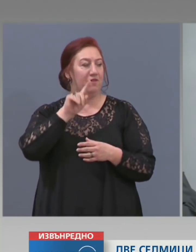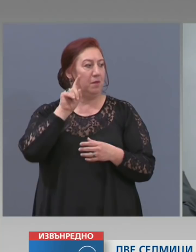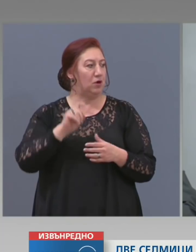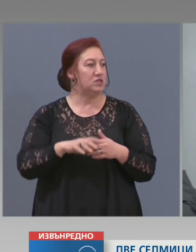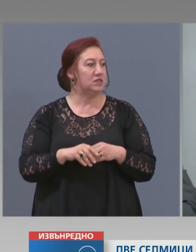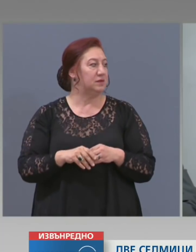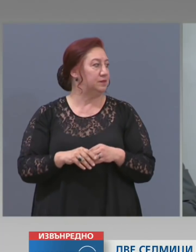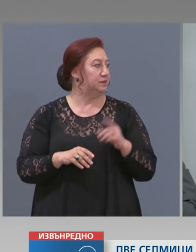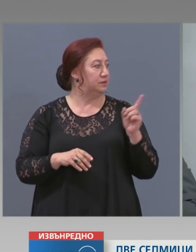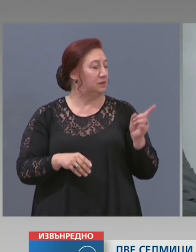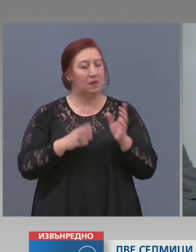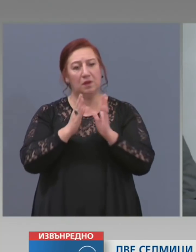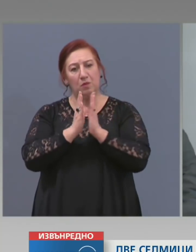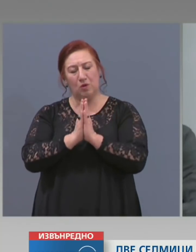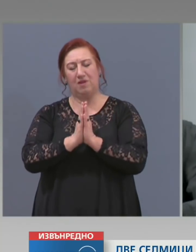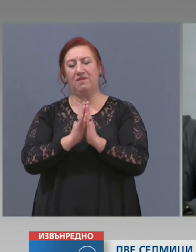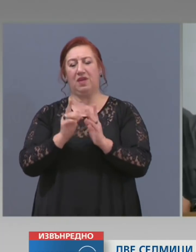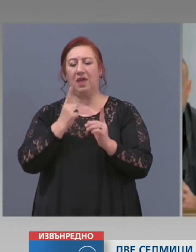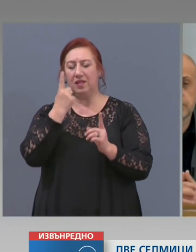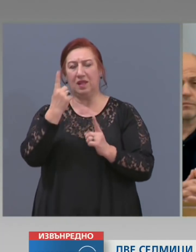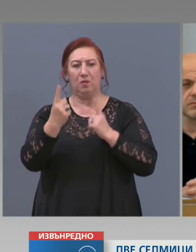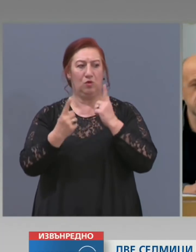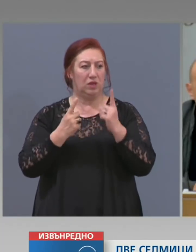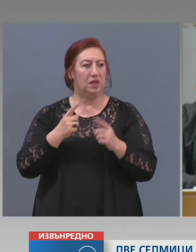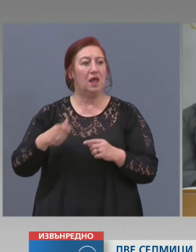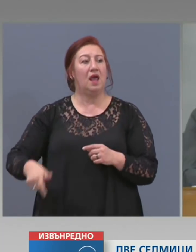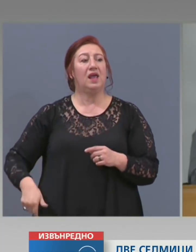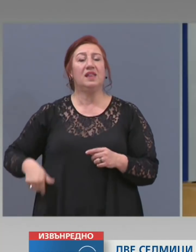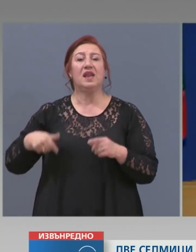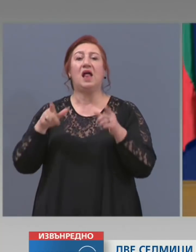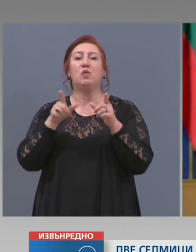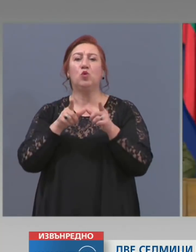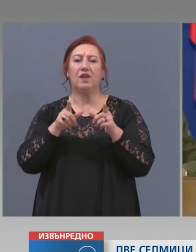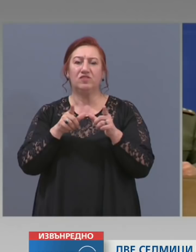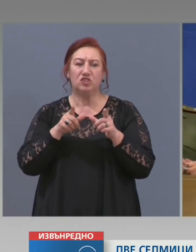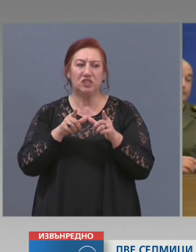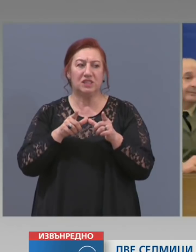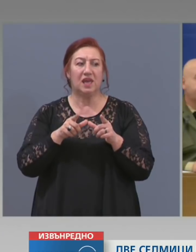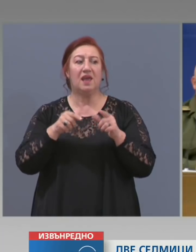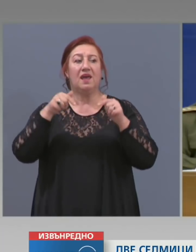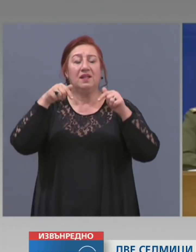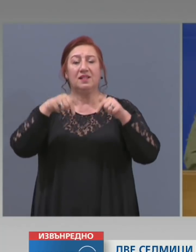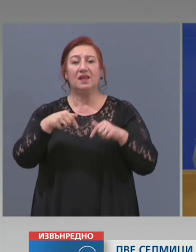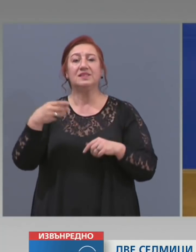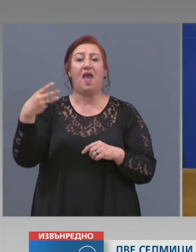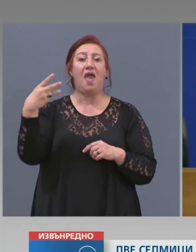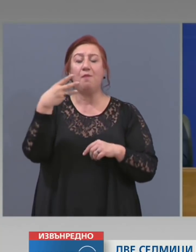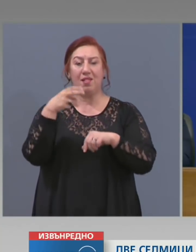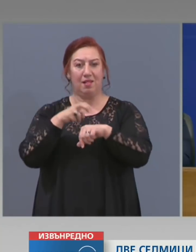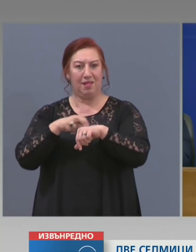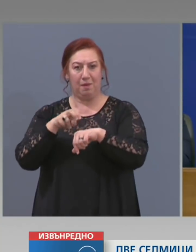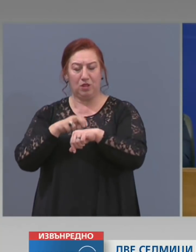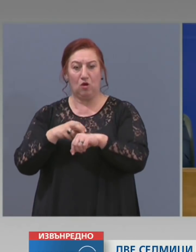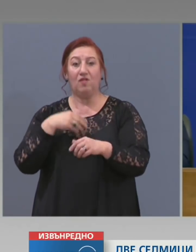се надвикваме наистина като мисирки. Генерал Мутафчийски и вице-премиер Дончев, днес Емил Димитров постави много сериозен въпрос